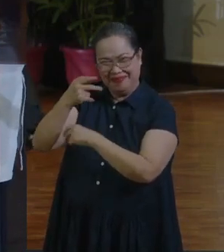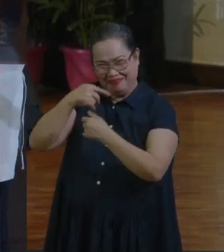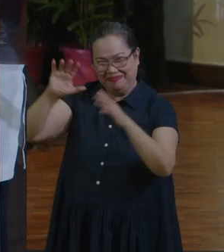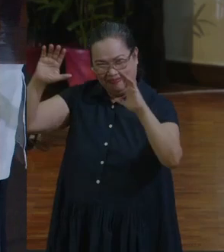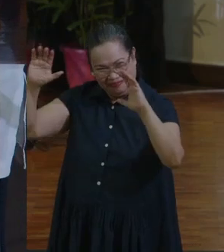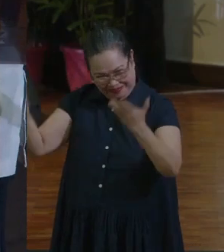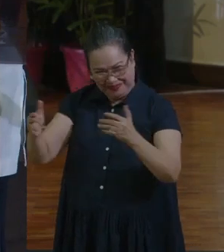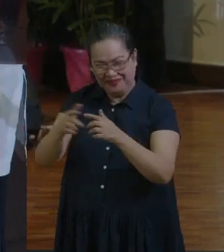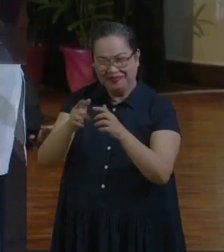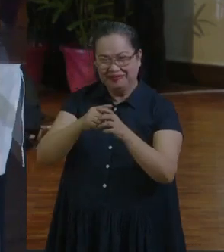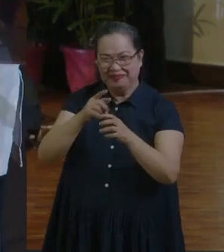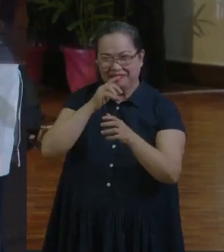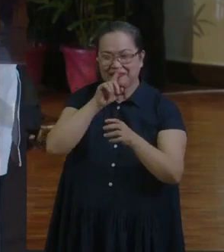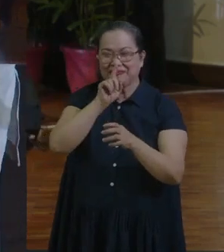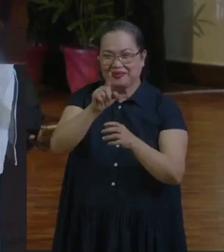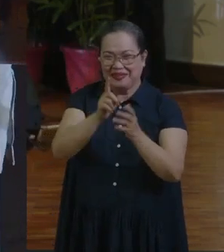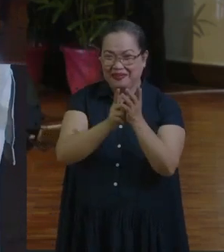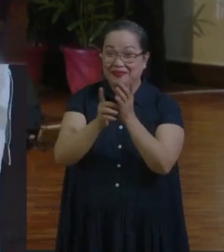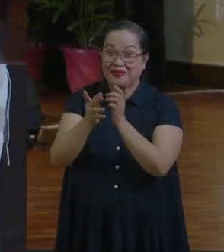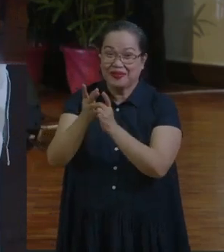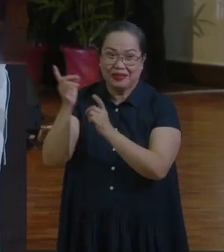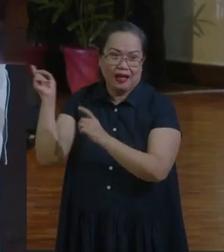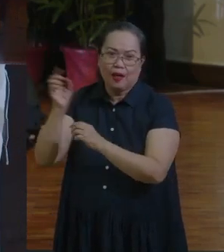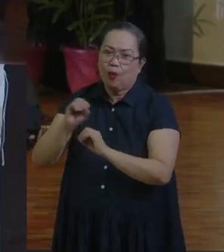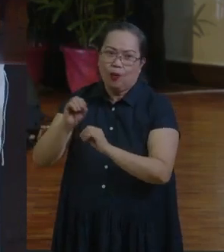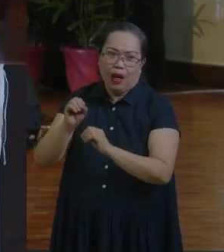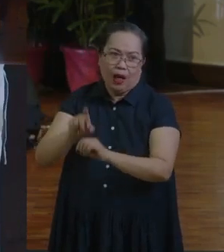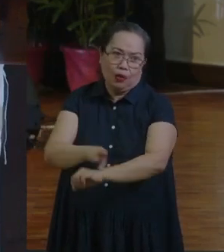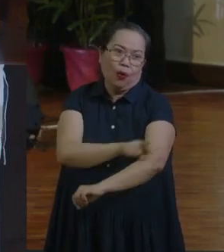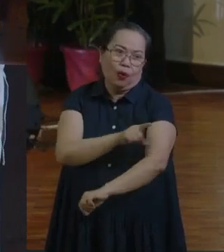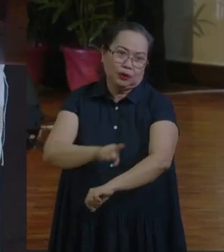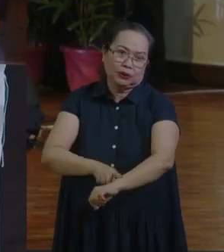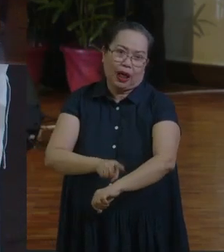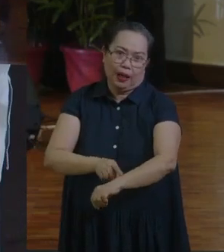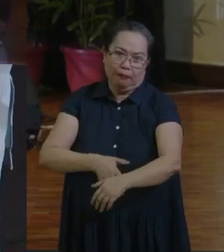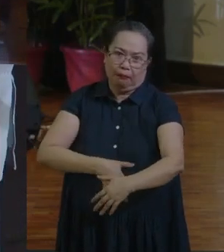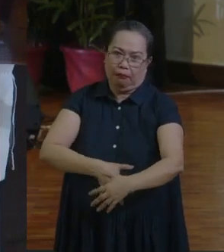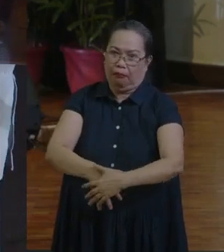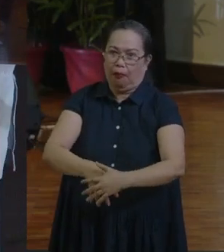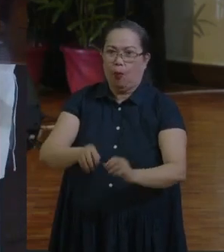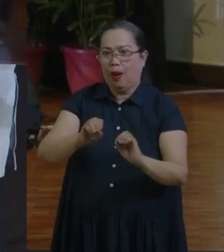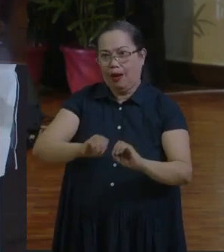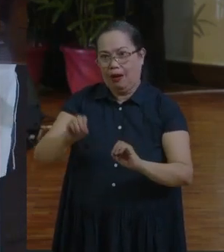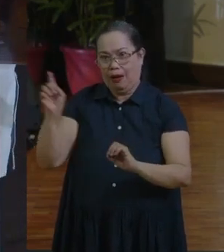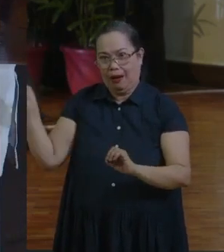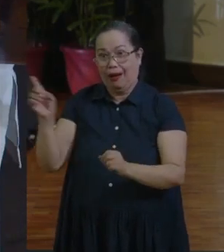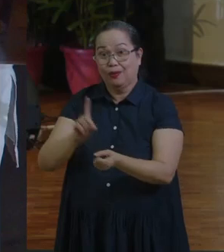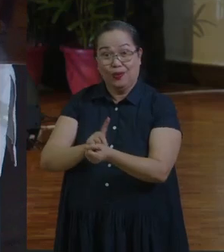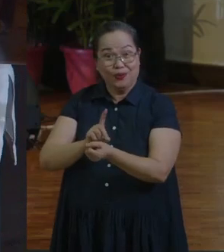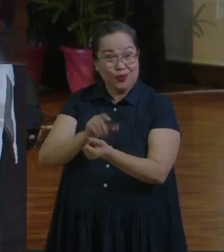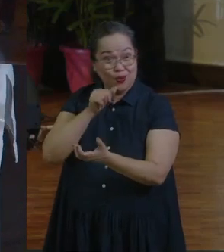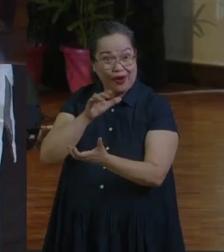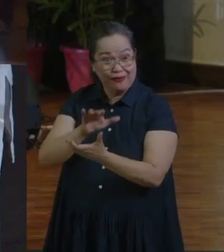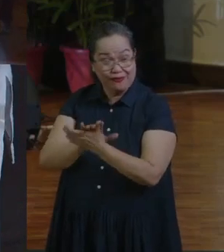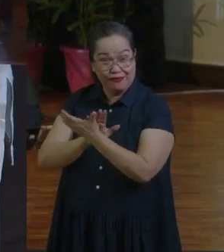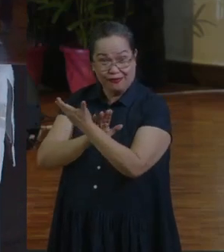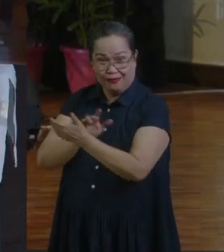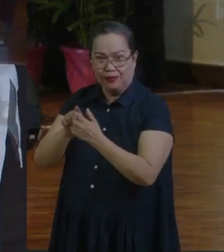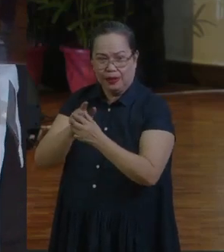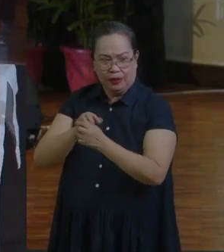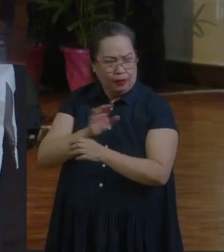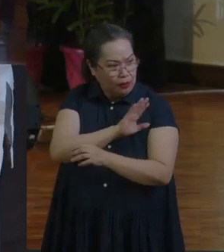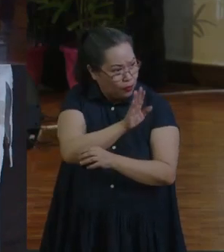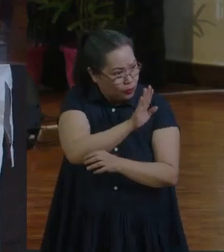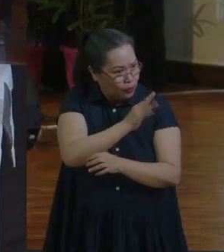Nung quiet time ko po ito noon Nung sinabi niya sa akin, nabuntis siya. Sabi ko, huwag kang magbibiro ng ganyan,